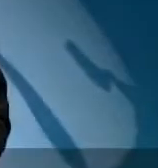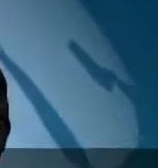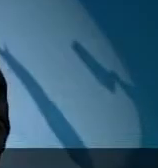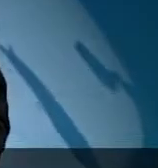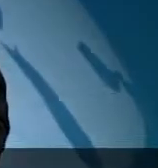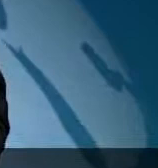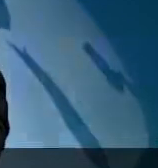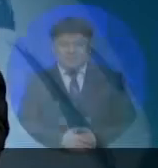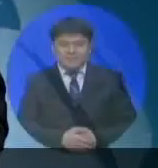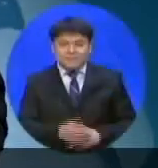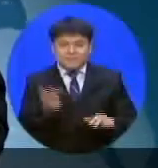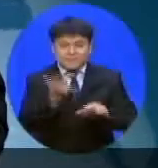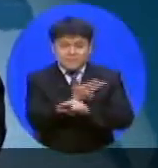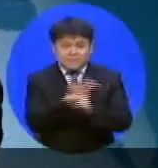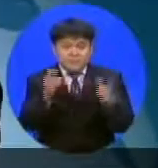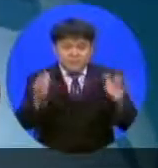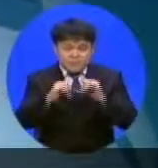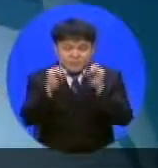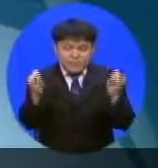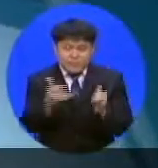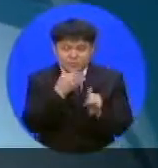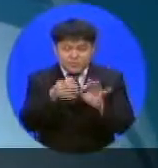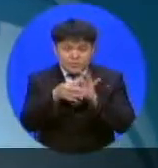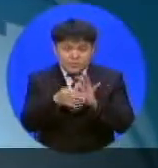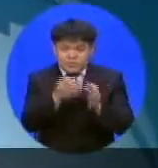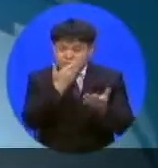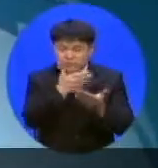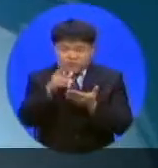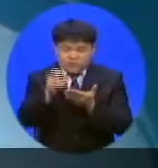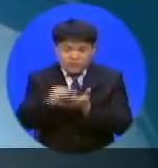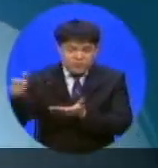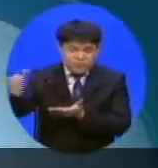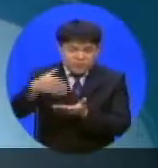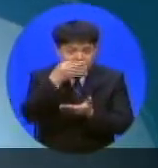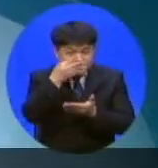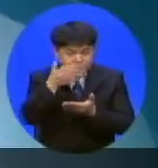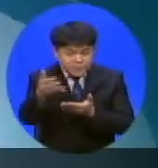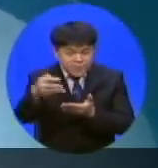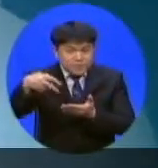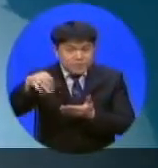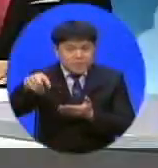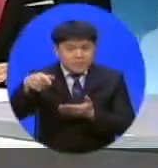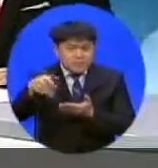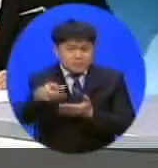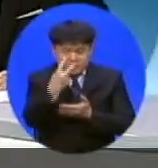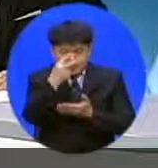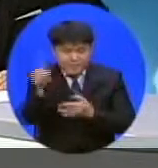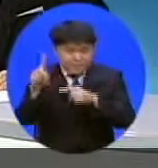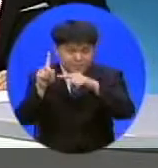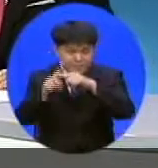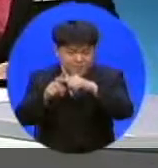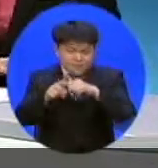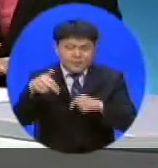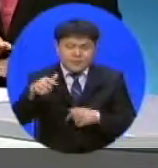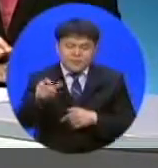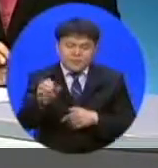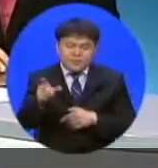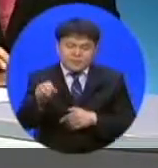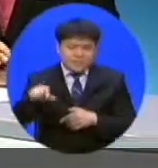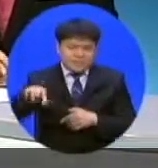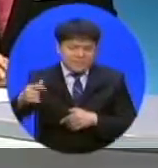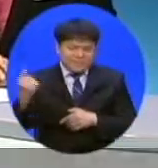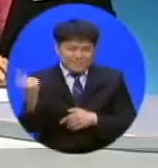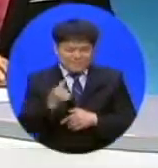한 주간의 사회복지계의 화제를 모아보는 시선플러스 시간입니다. 위키프레스 정영진 편집장 나왔습니다. 안녕하십니까? 네, 안녕하세요. 네.